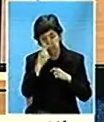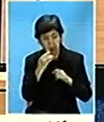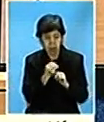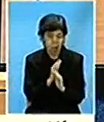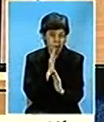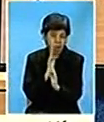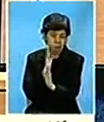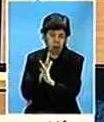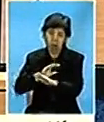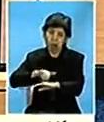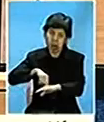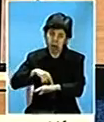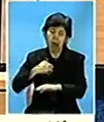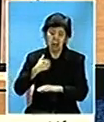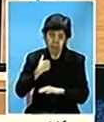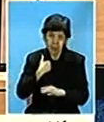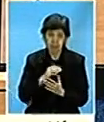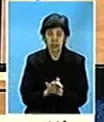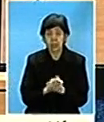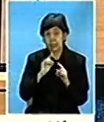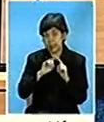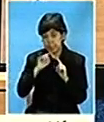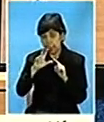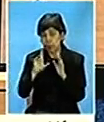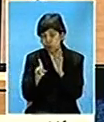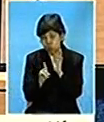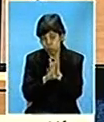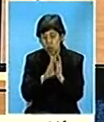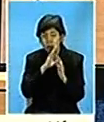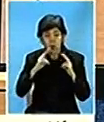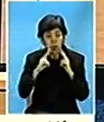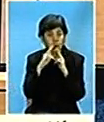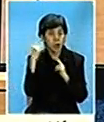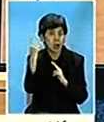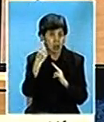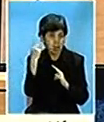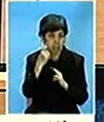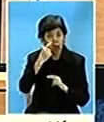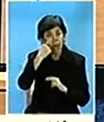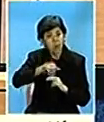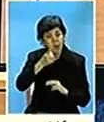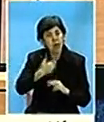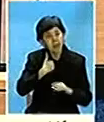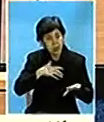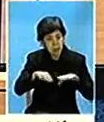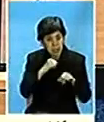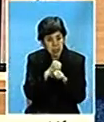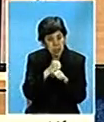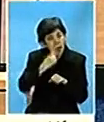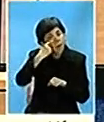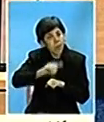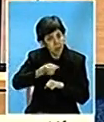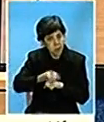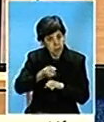แถวยาวเหยียดและประการสุดท้ายประการที่3ถ้ากระทรวงท่องเที่ยวยังมีการบริหารงานอยู่ในระดับ